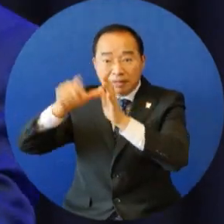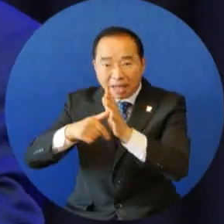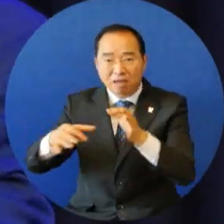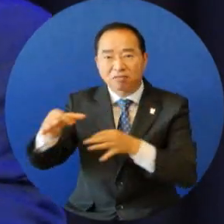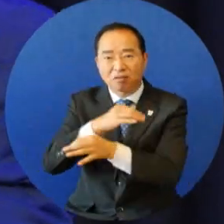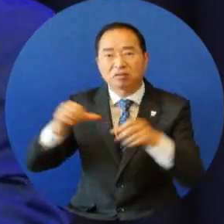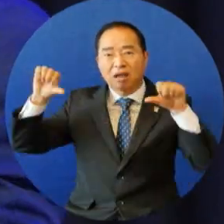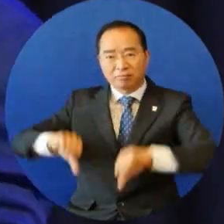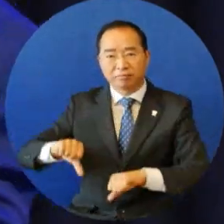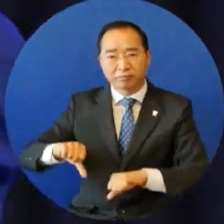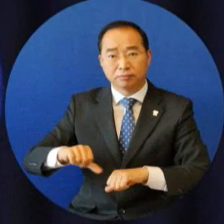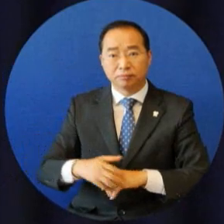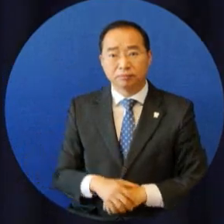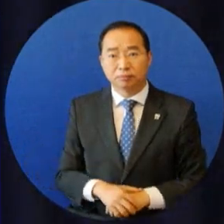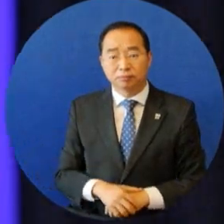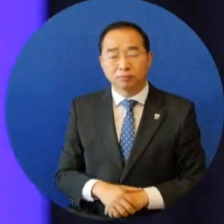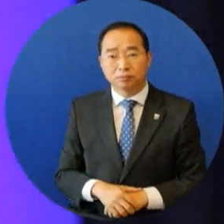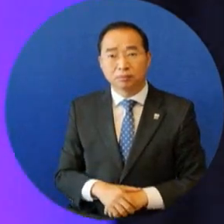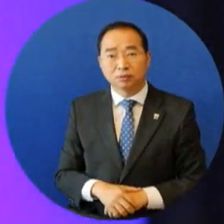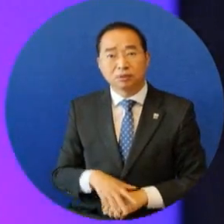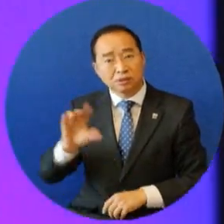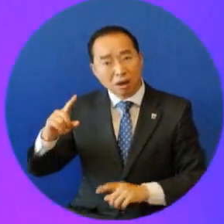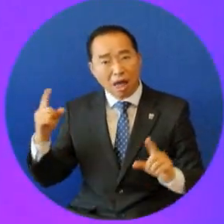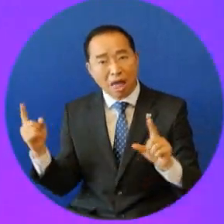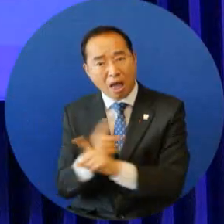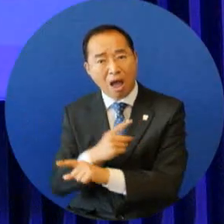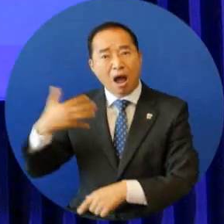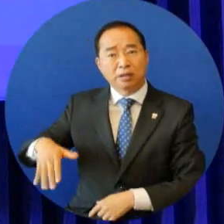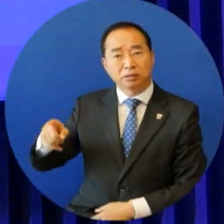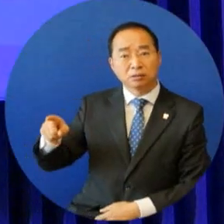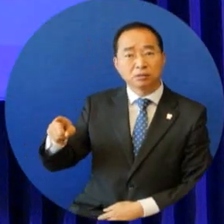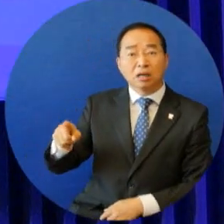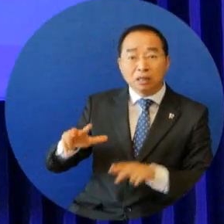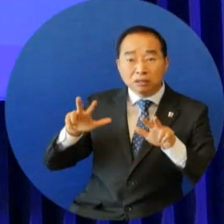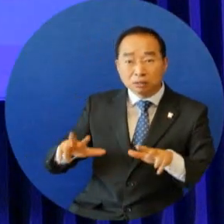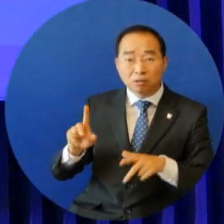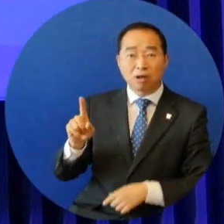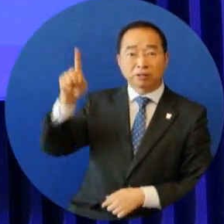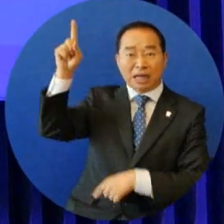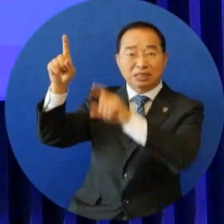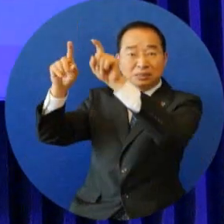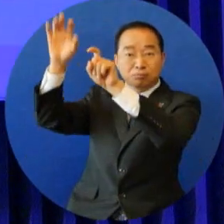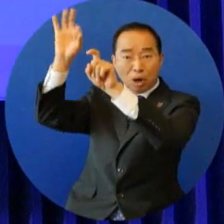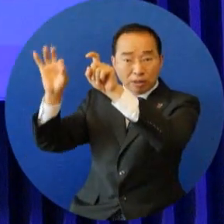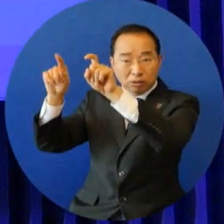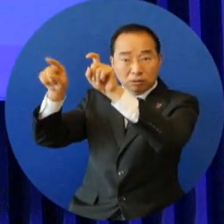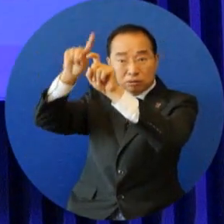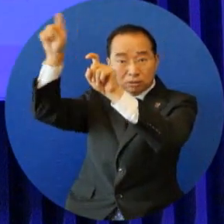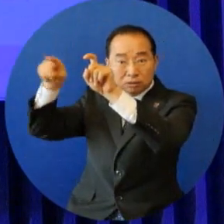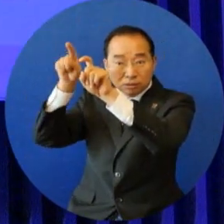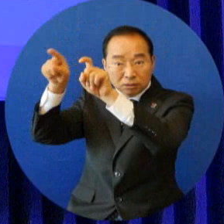터지거든요. 그런데 이게 개선되지 못했어요. 그래서 지금도 상위 10%가